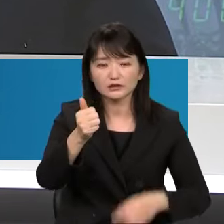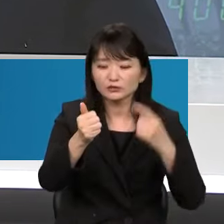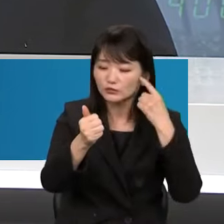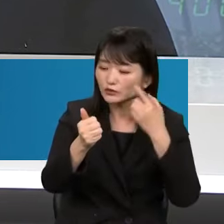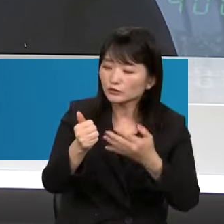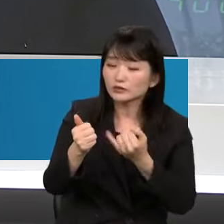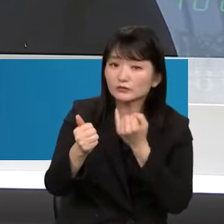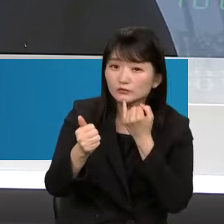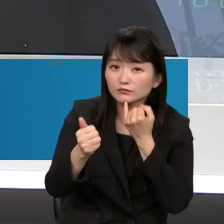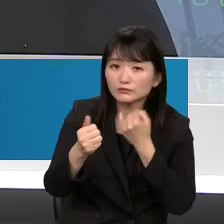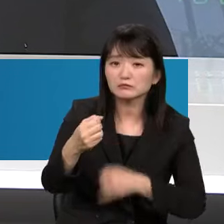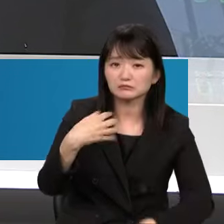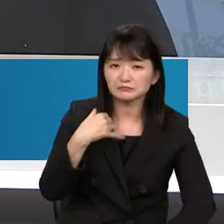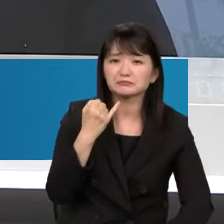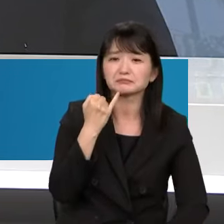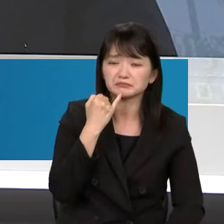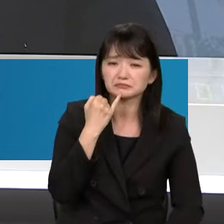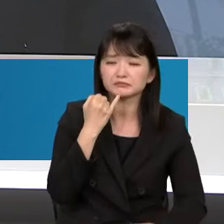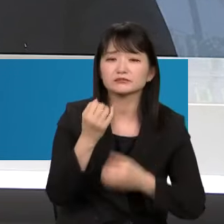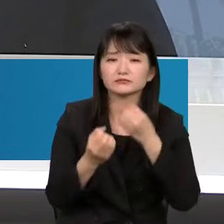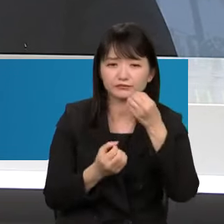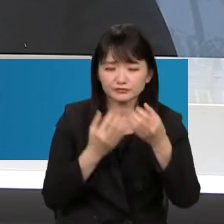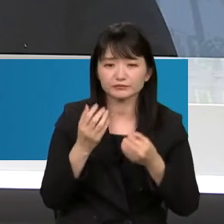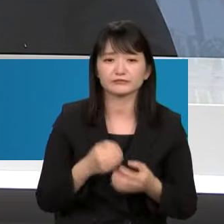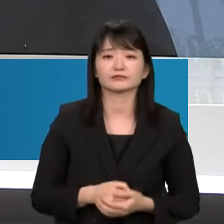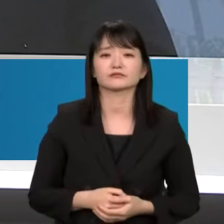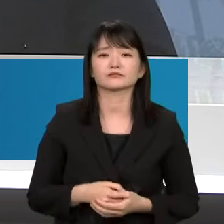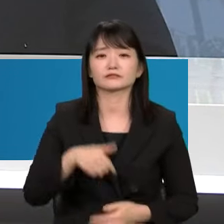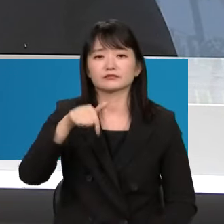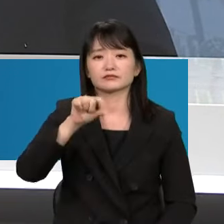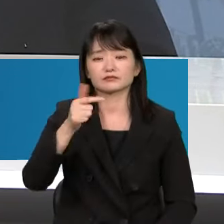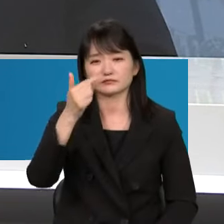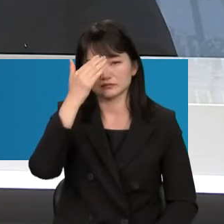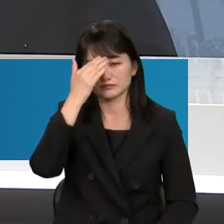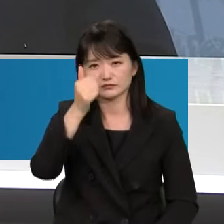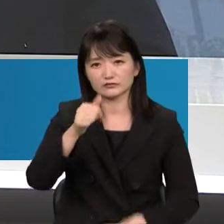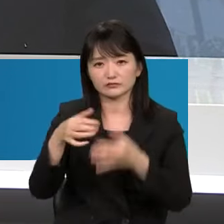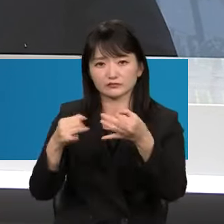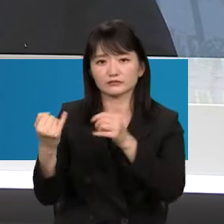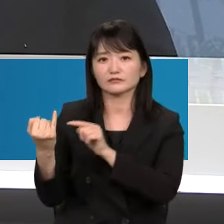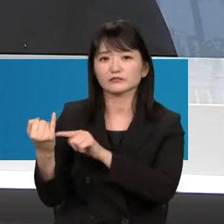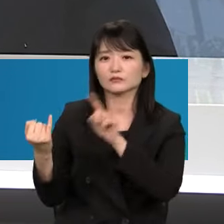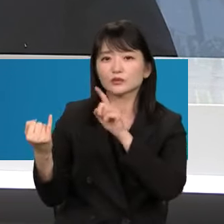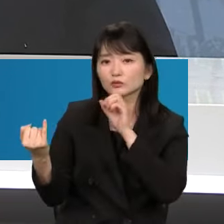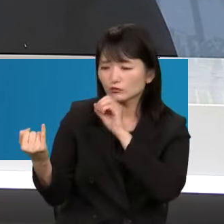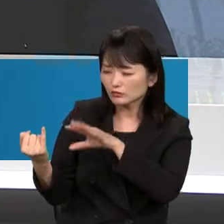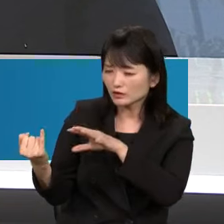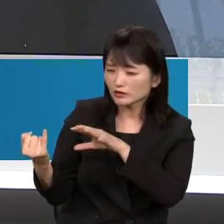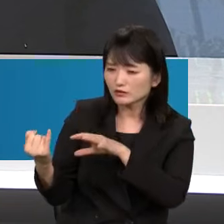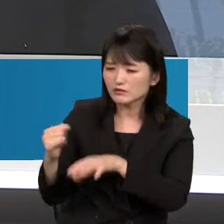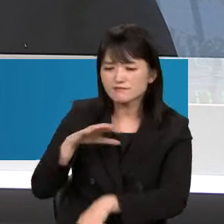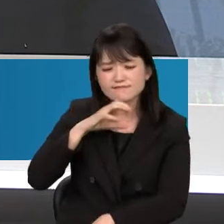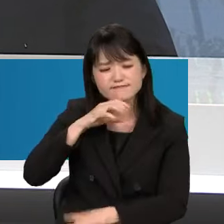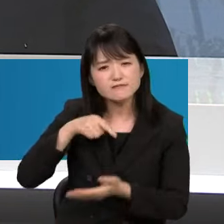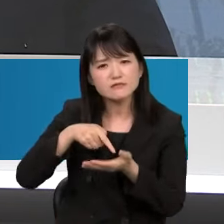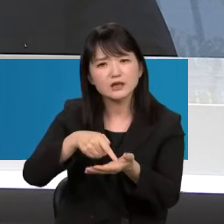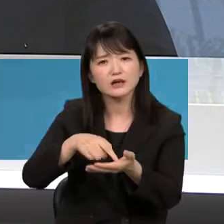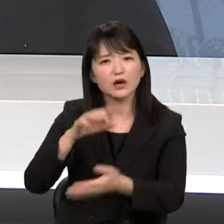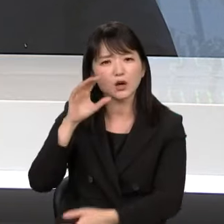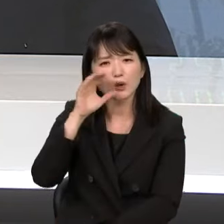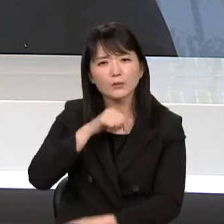물어보니 괜찮다 했다 취지로 진술했는데 권전 회장이 김여사에게 뭐라고 말하며를 지가